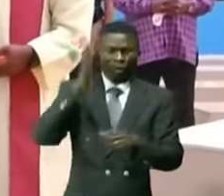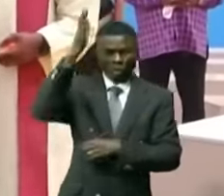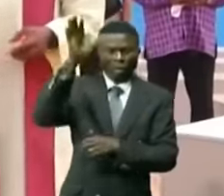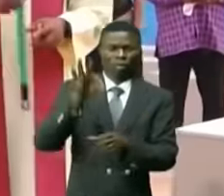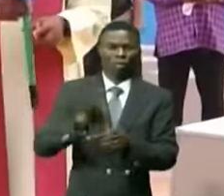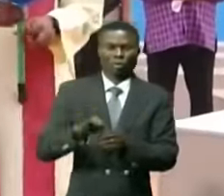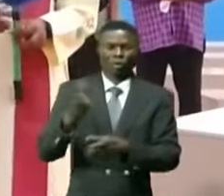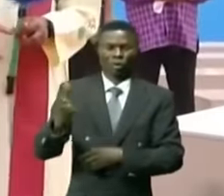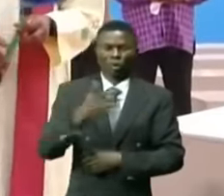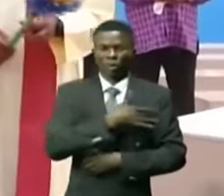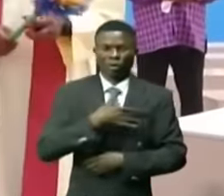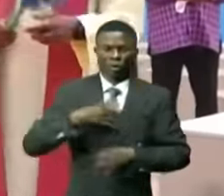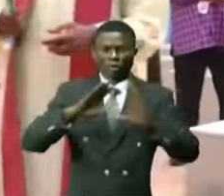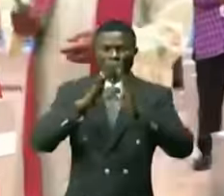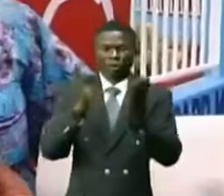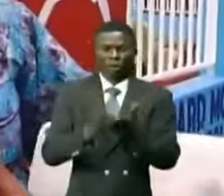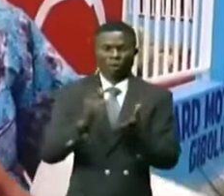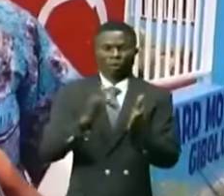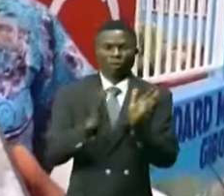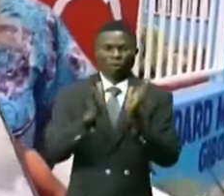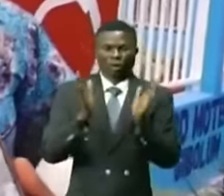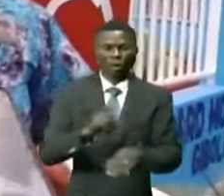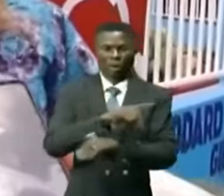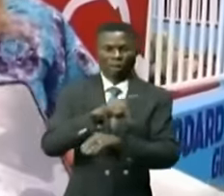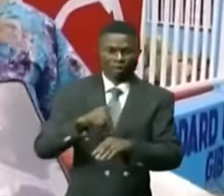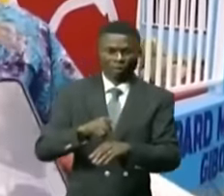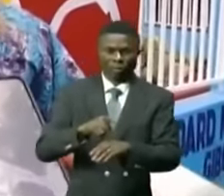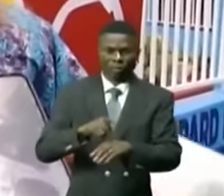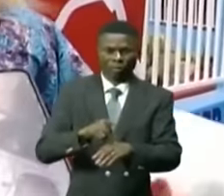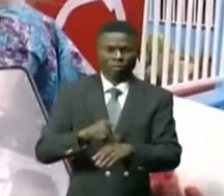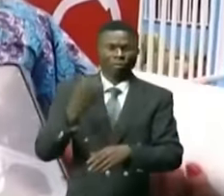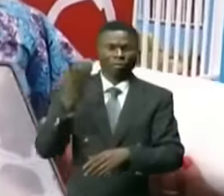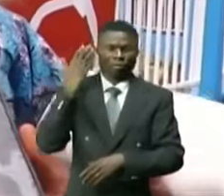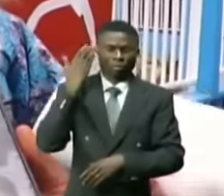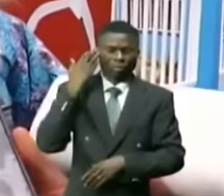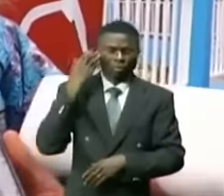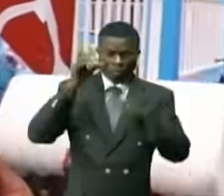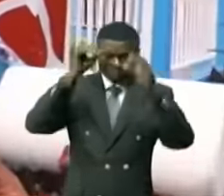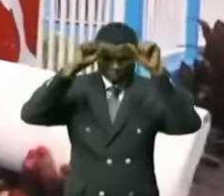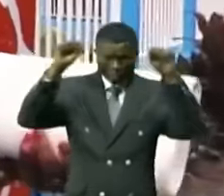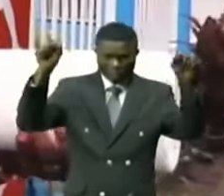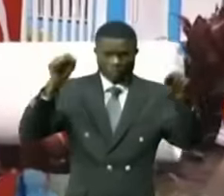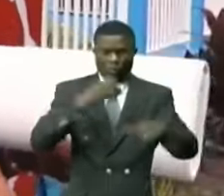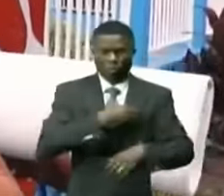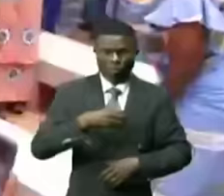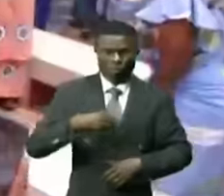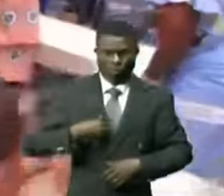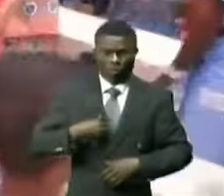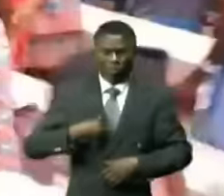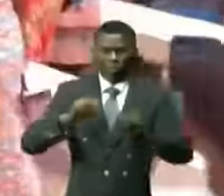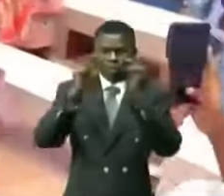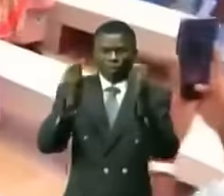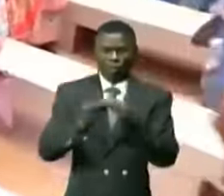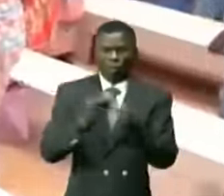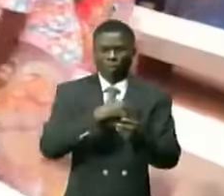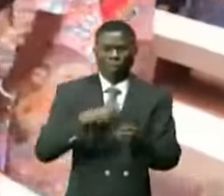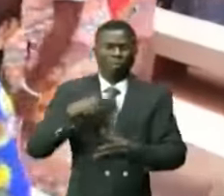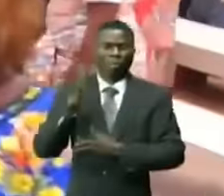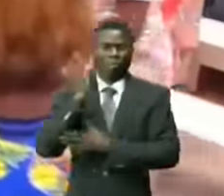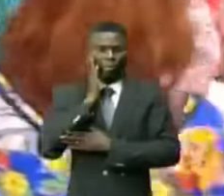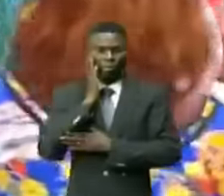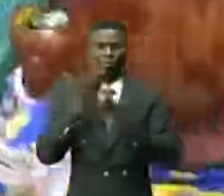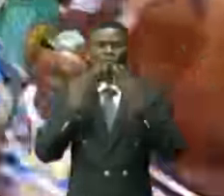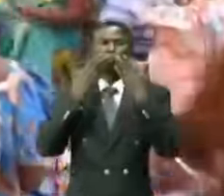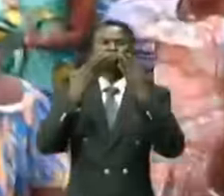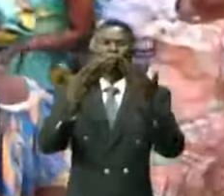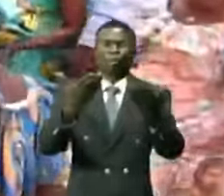élections. Au nom de tous les paroissiens, Pirene Mbenga, présidente de la Légion de Marie, a